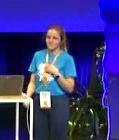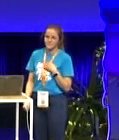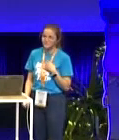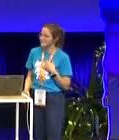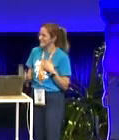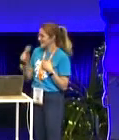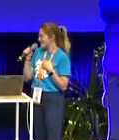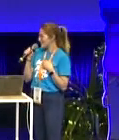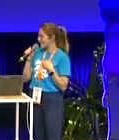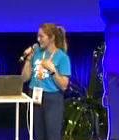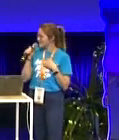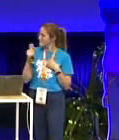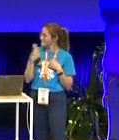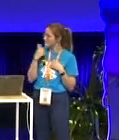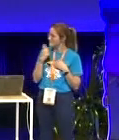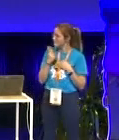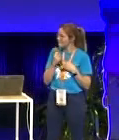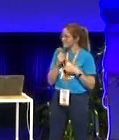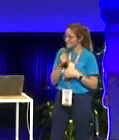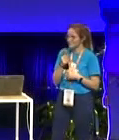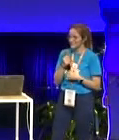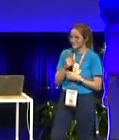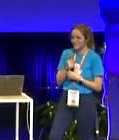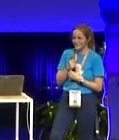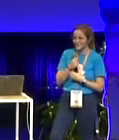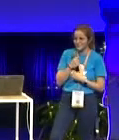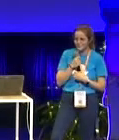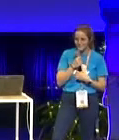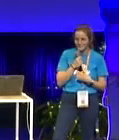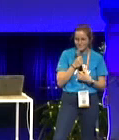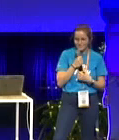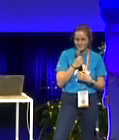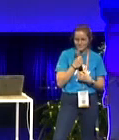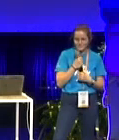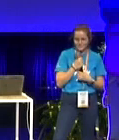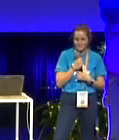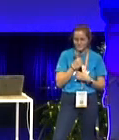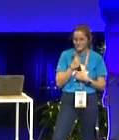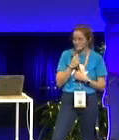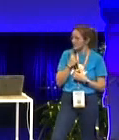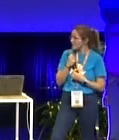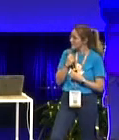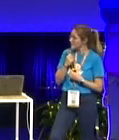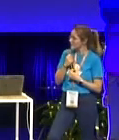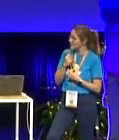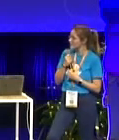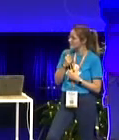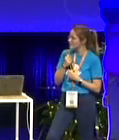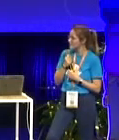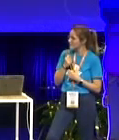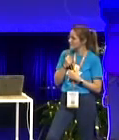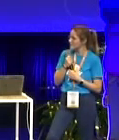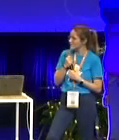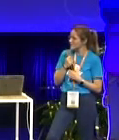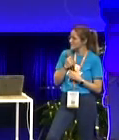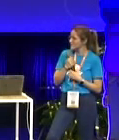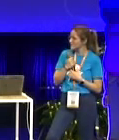Salut Claire, on se retrouve à VTT aujourd'hui pour parler data et IA, mais alors on va parler d'un cas d'usage un petit peu